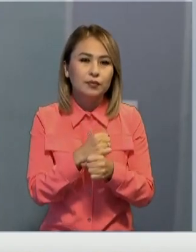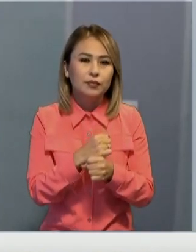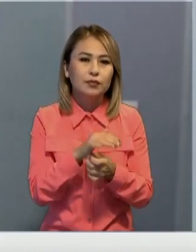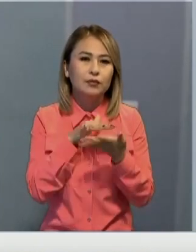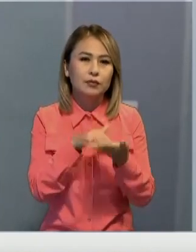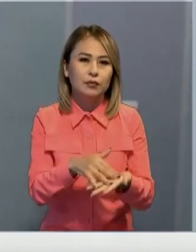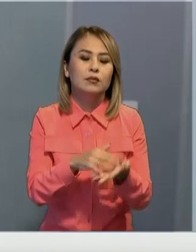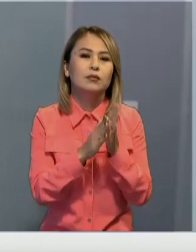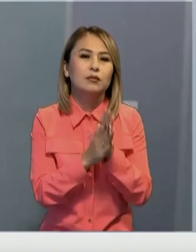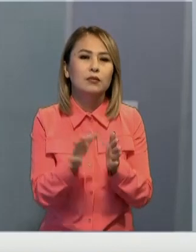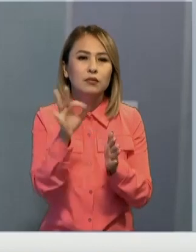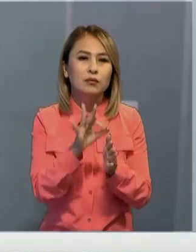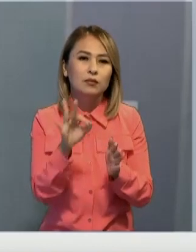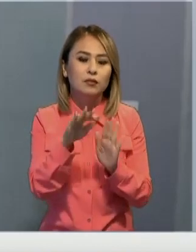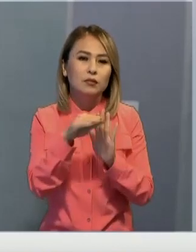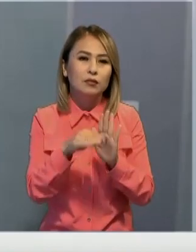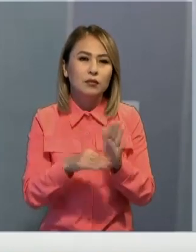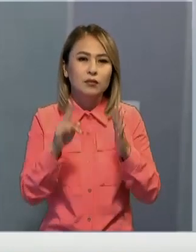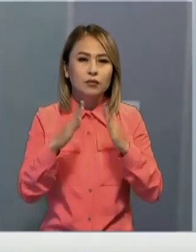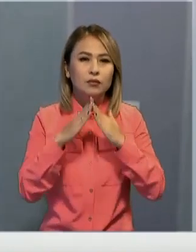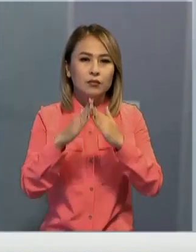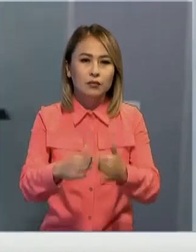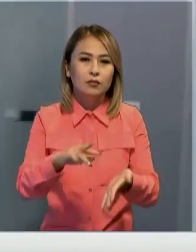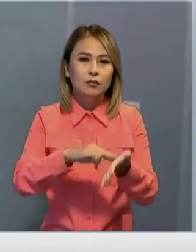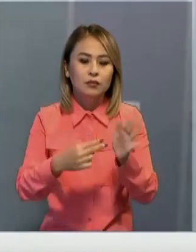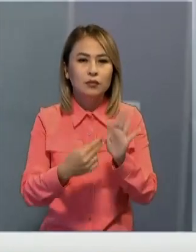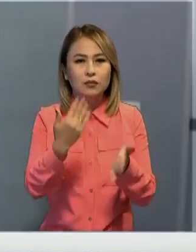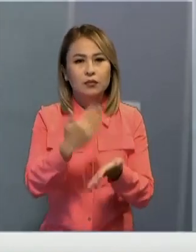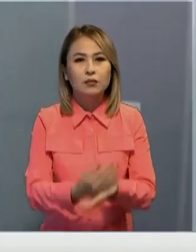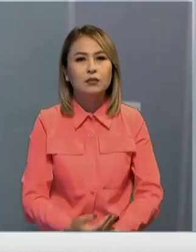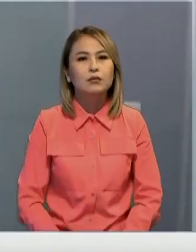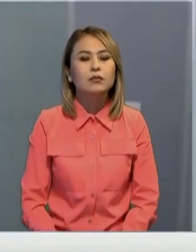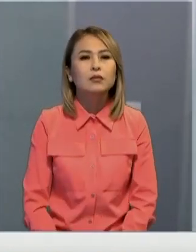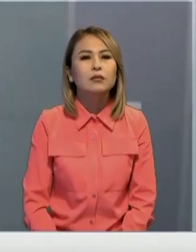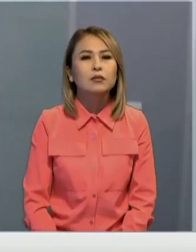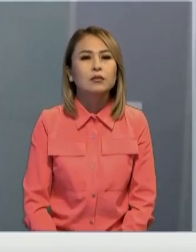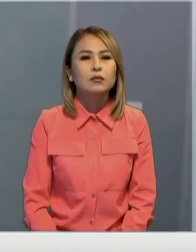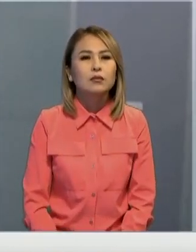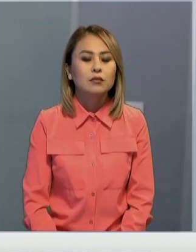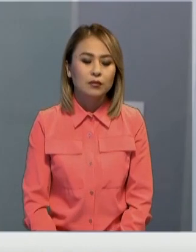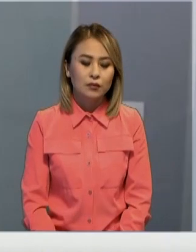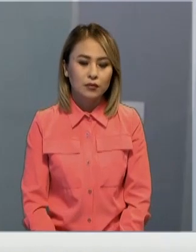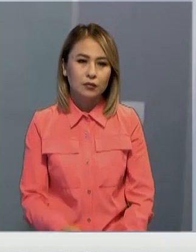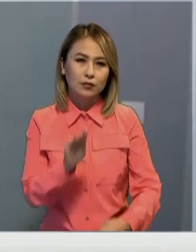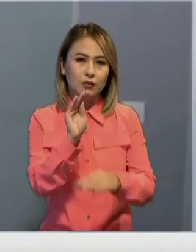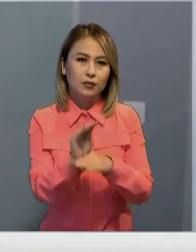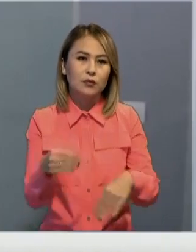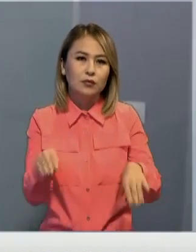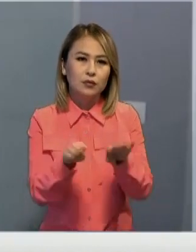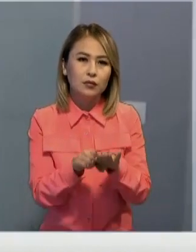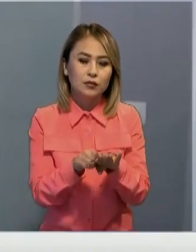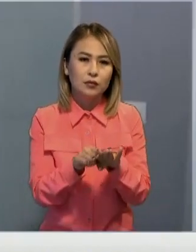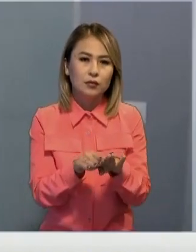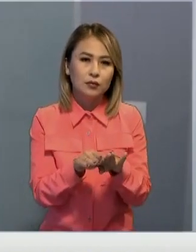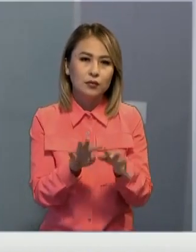өтініш берушілердің ішінен осы бағдарлама бойынша баспанамен қамтамасыз етеміз деген ойдамыз. Және қосылған екі санат түрі бар.